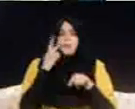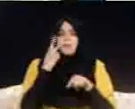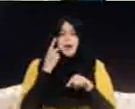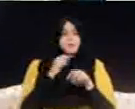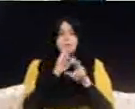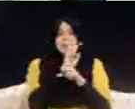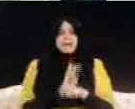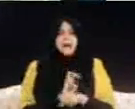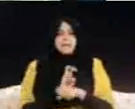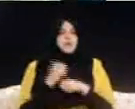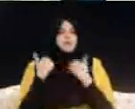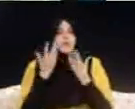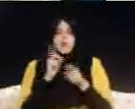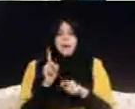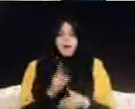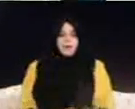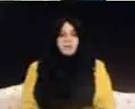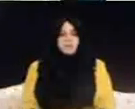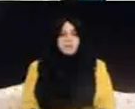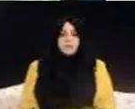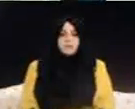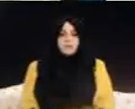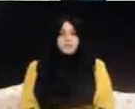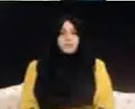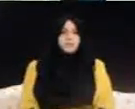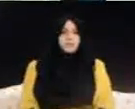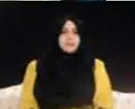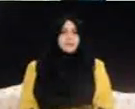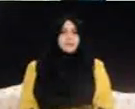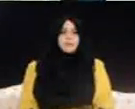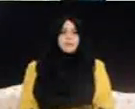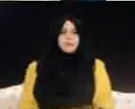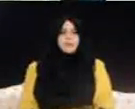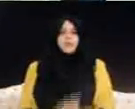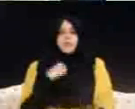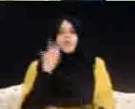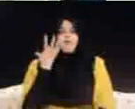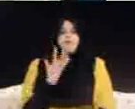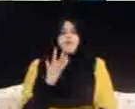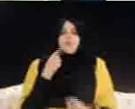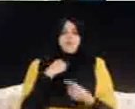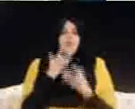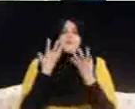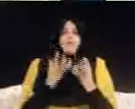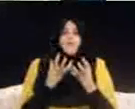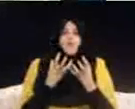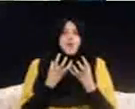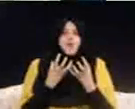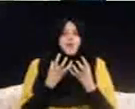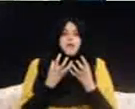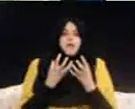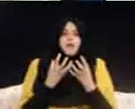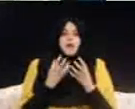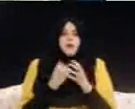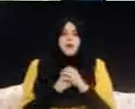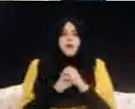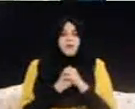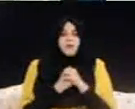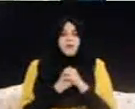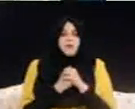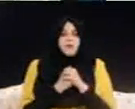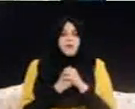ما مندوهمش يقعدوا لينا احنا ريحته هو، يعني ما يحبوش يقسموا ذاك القش يصدقوه